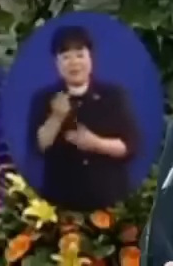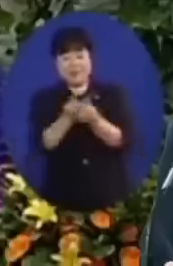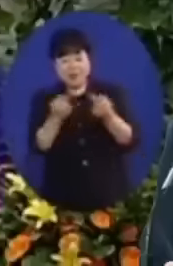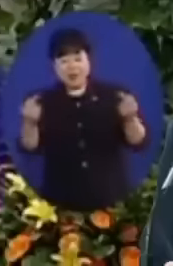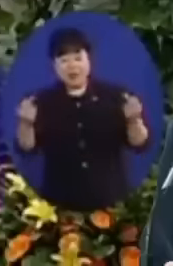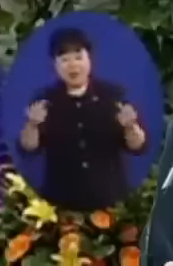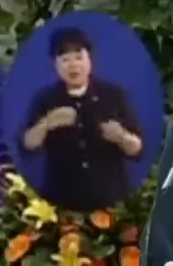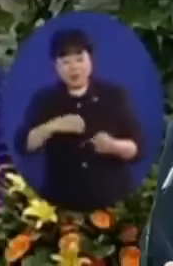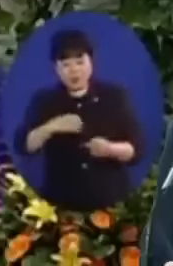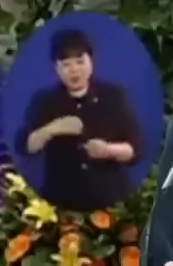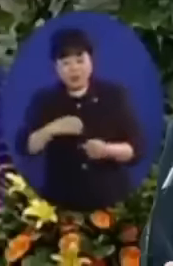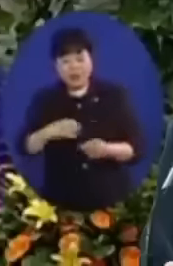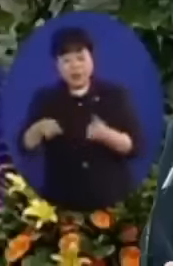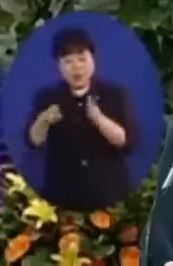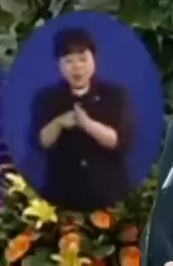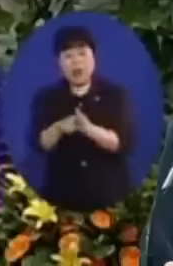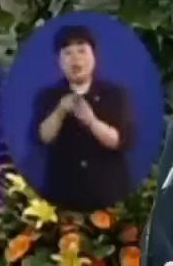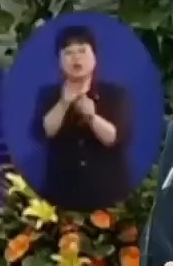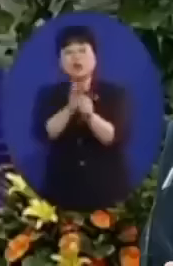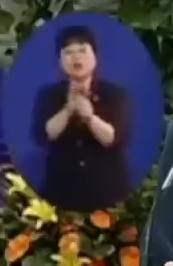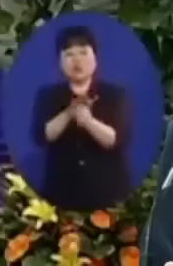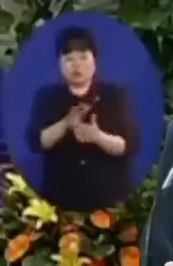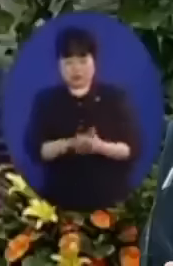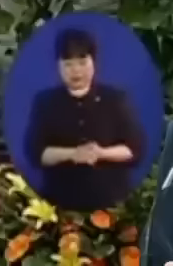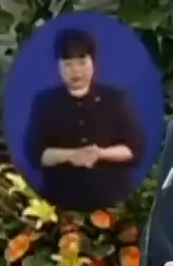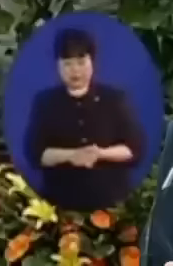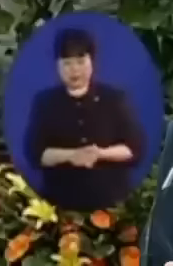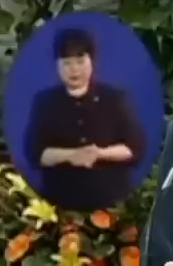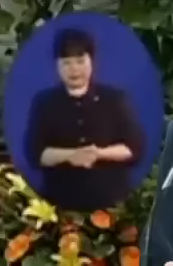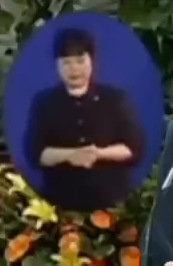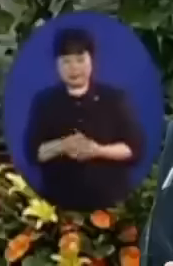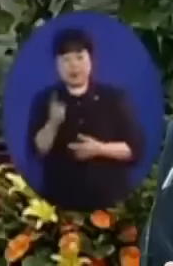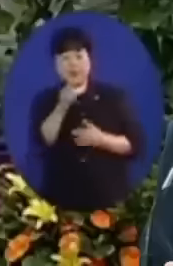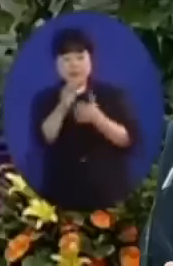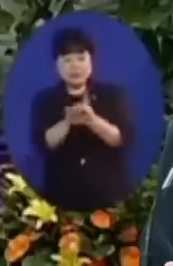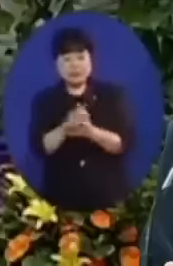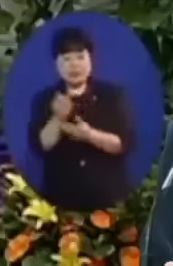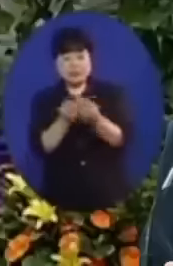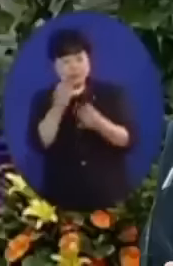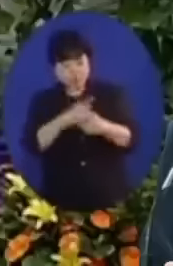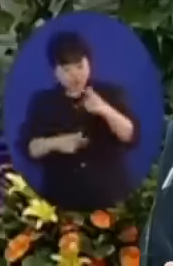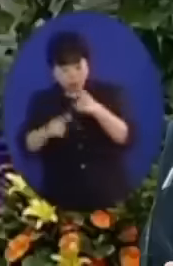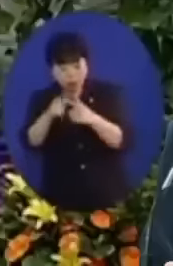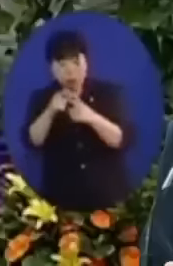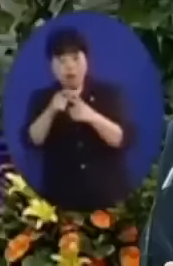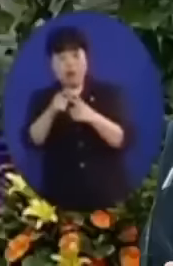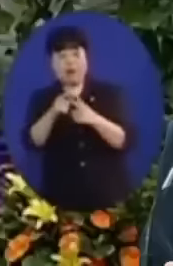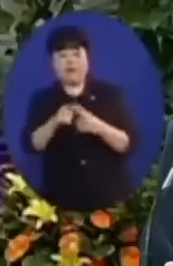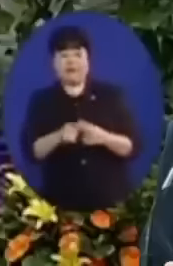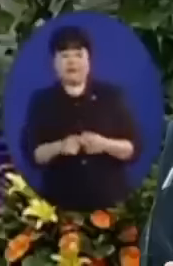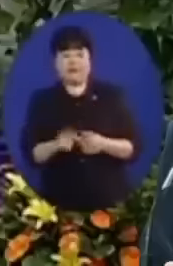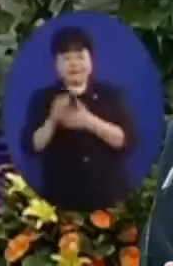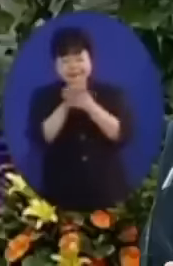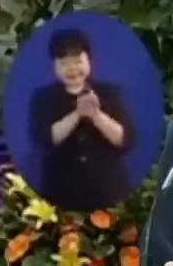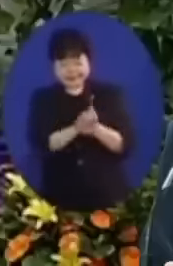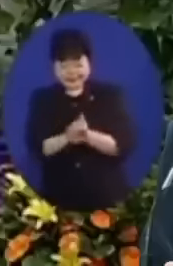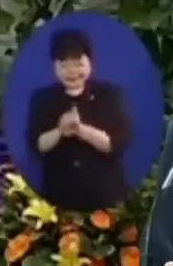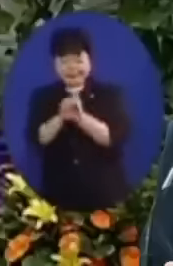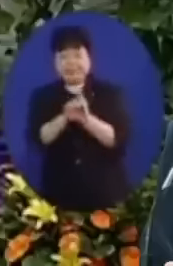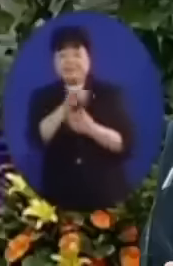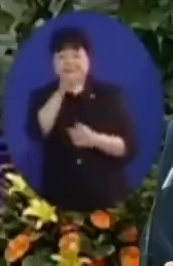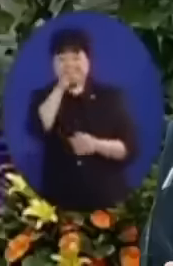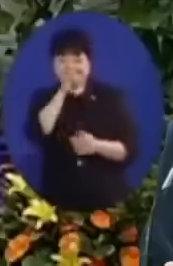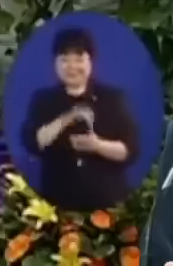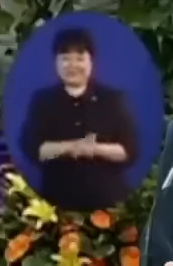형제는 위험한 때를 위하여 있나니라. 어떤 친구는 형제보다 더 친밀하다고